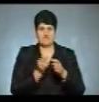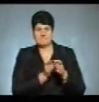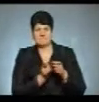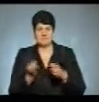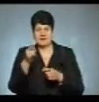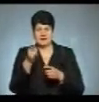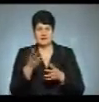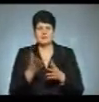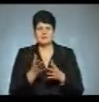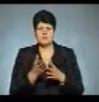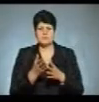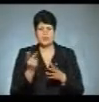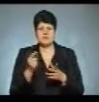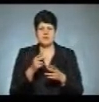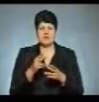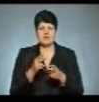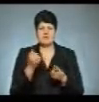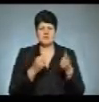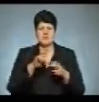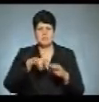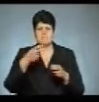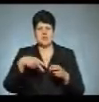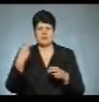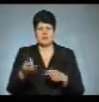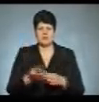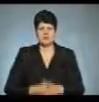межі проїжджої частини і машина перекинулась.